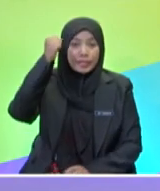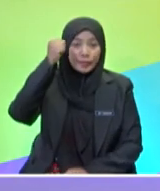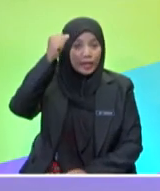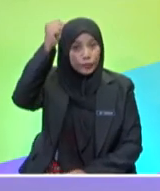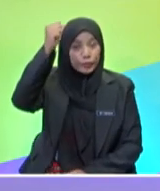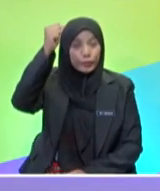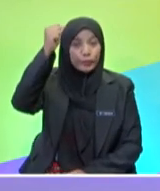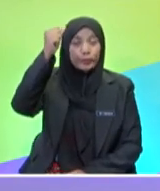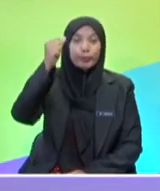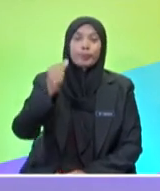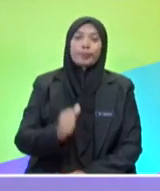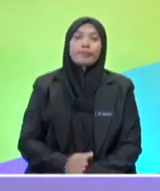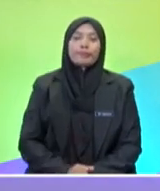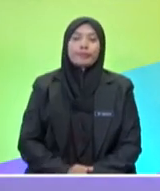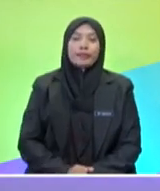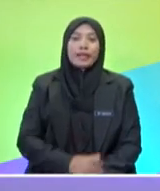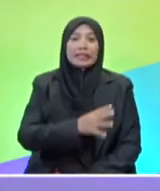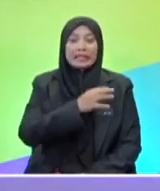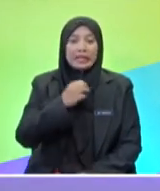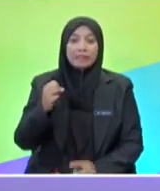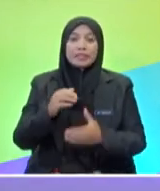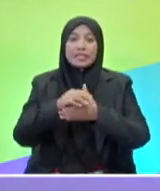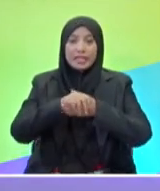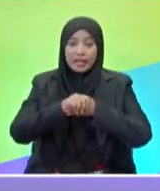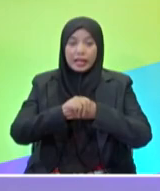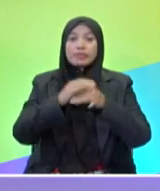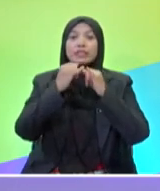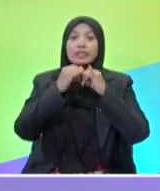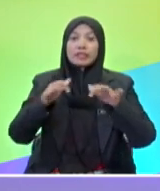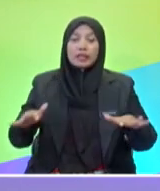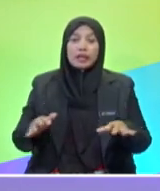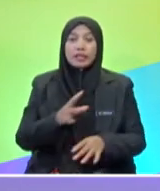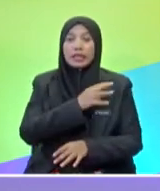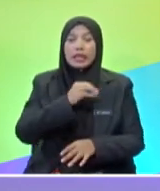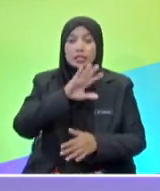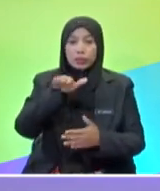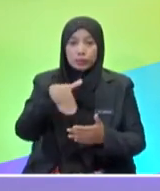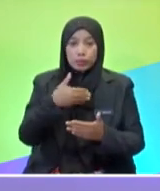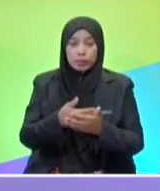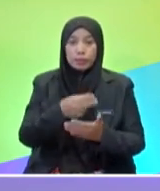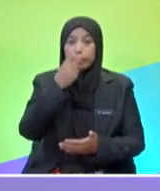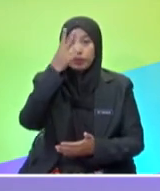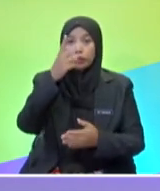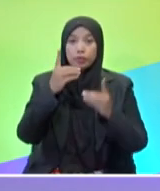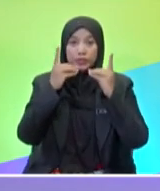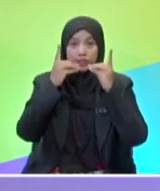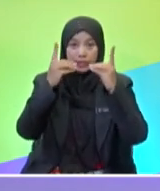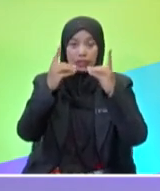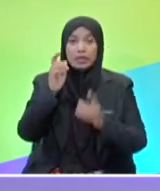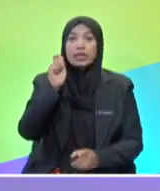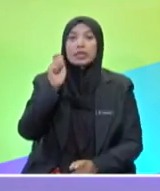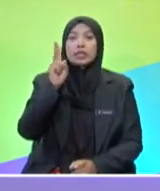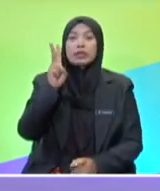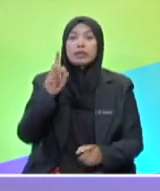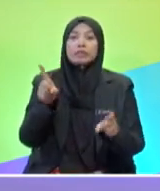Assalamualaikum warahmatullahi wabarakatuh dan salam sejahtera kepada semua penonton Didik TV KPM. Anda bersama dengan saya, Syafiqah Hanafiah